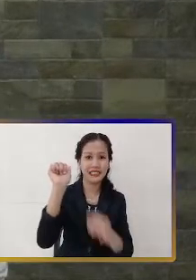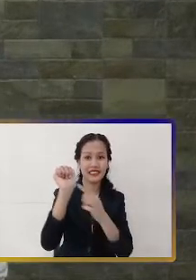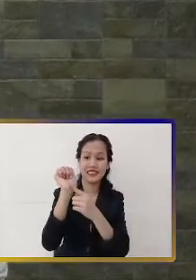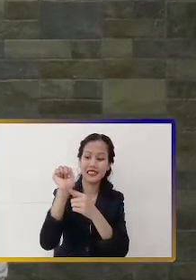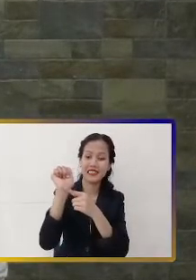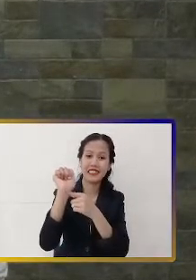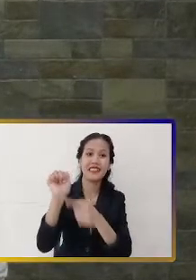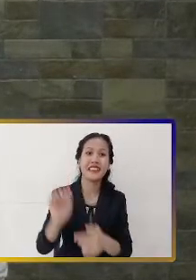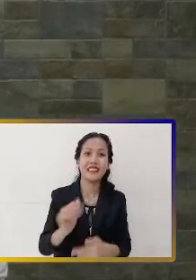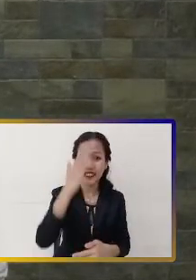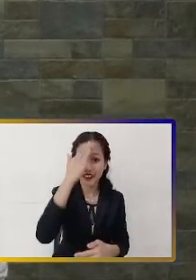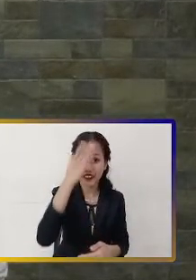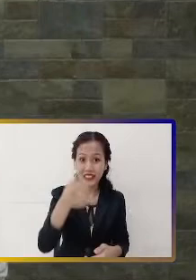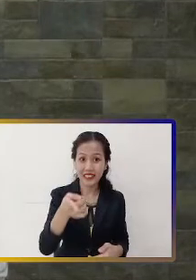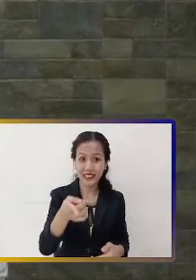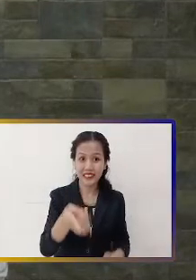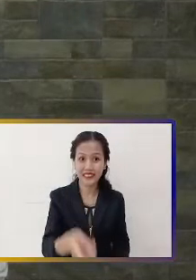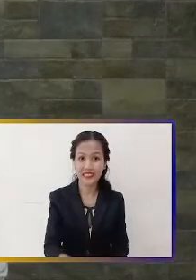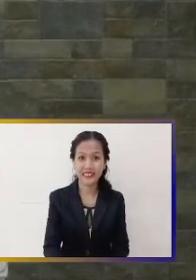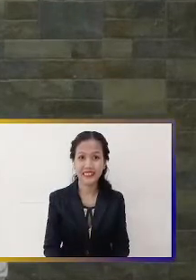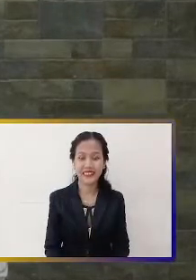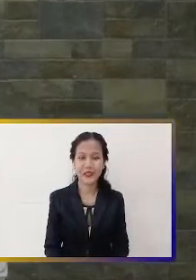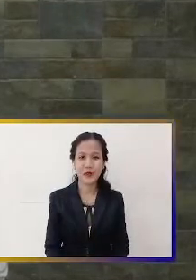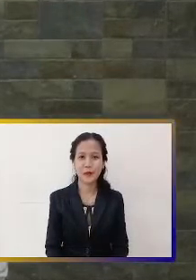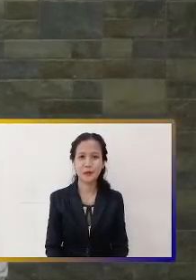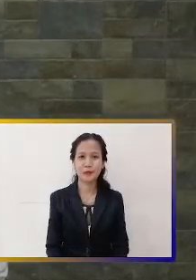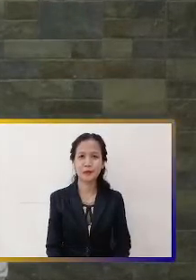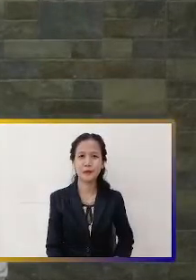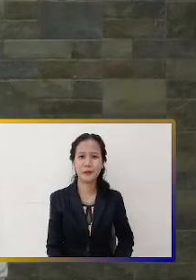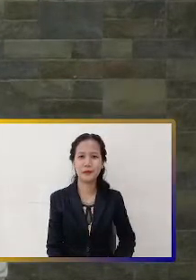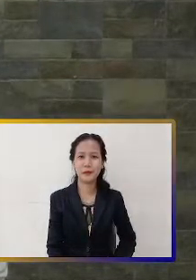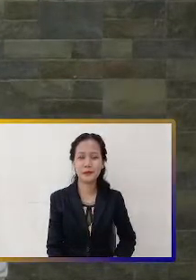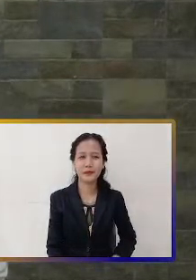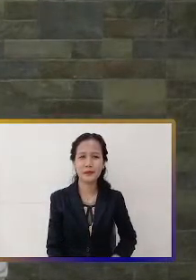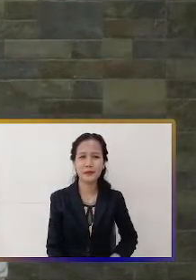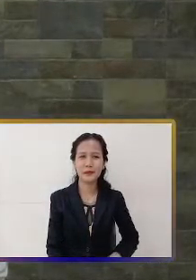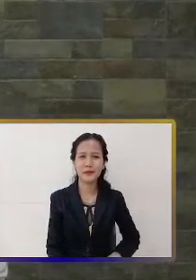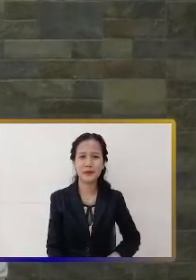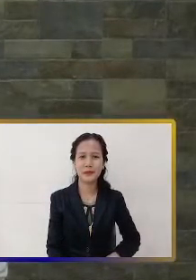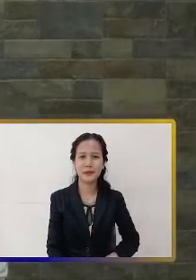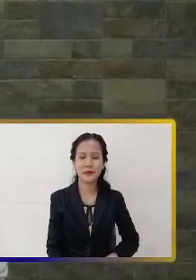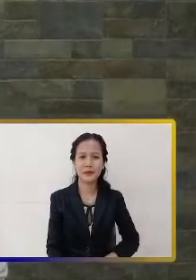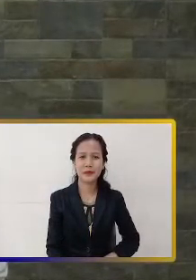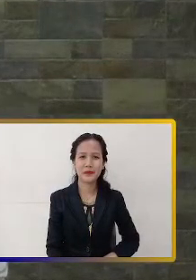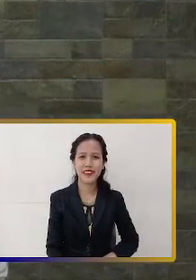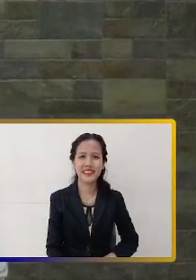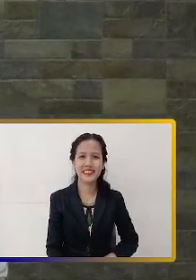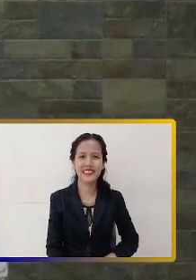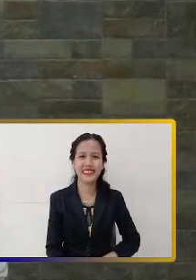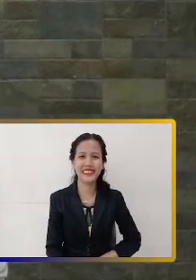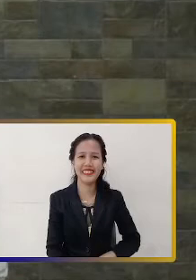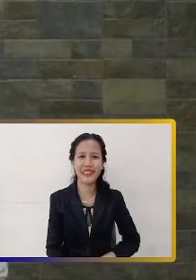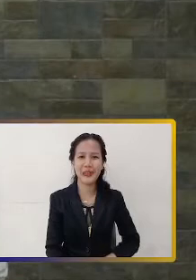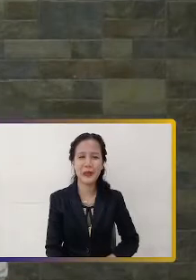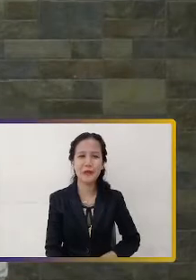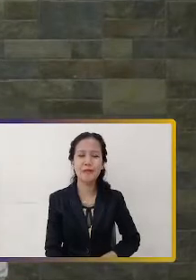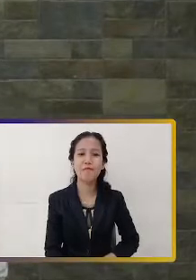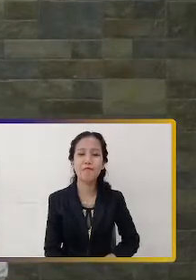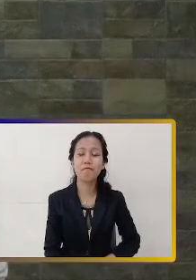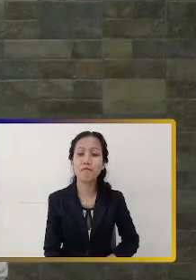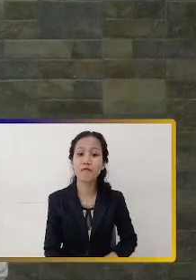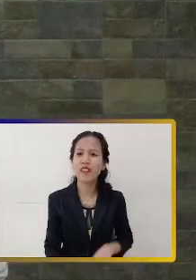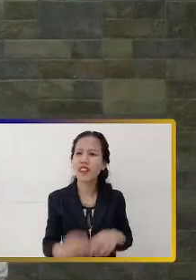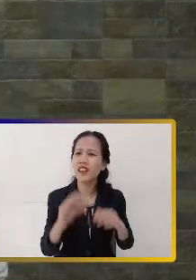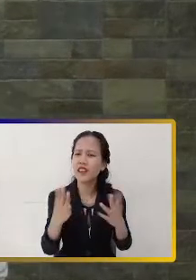Hindi, sabi niya pala, buntis ka, positive eh. But, anyways, sabi sa akin, Nagulat